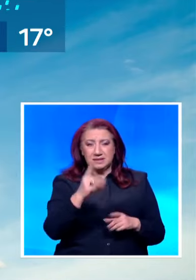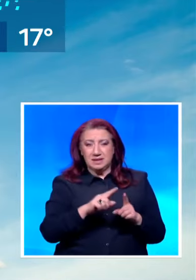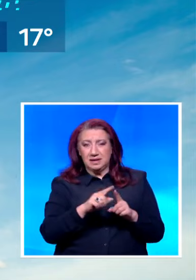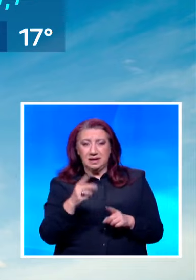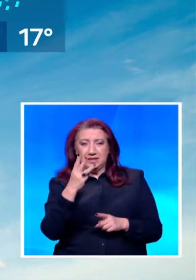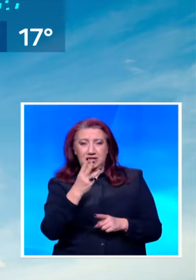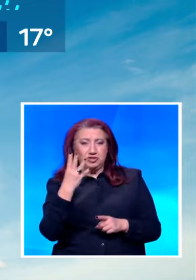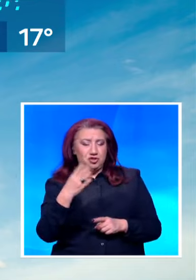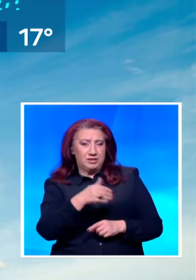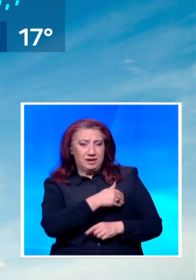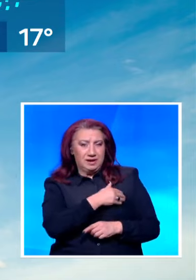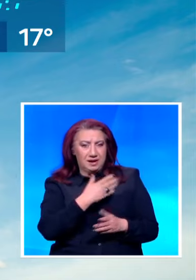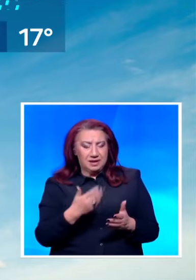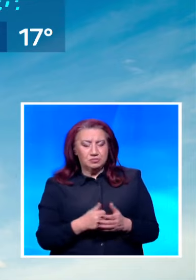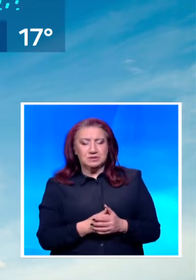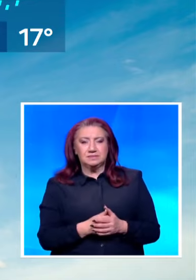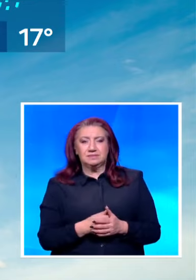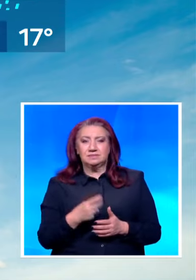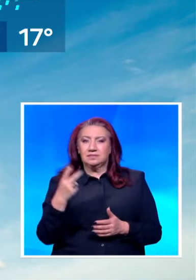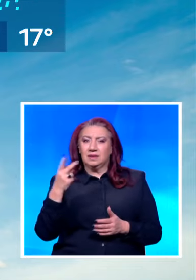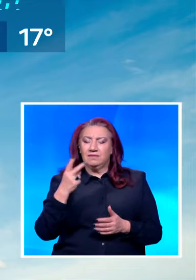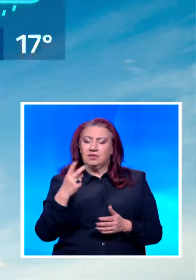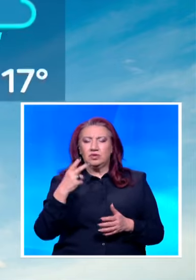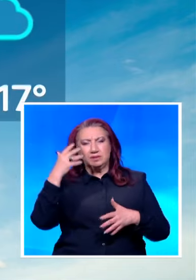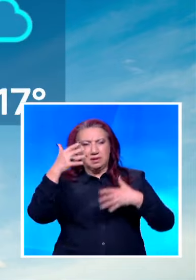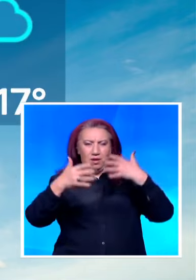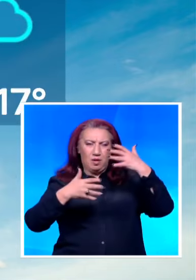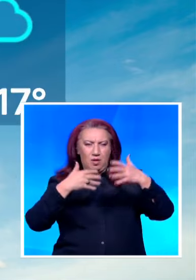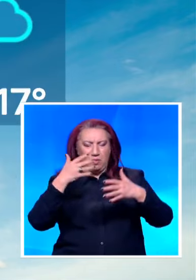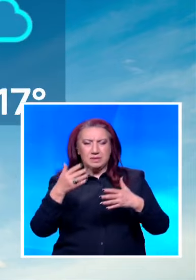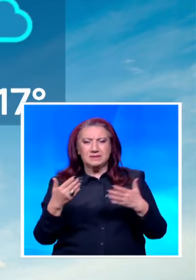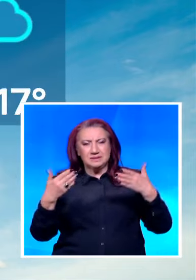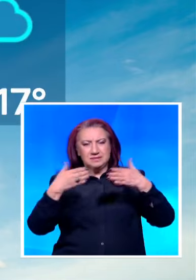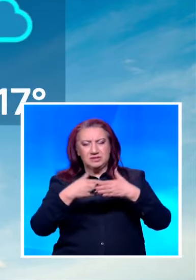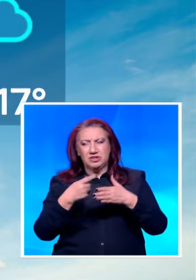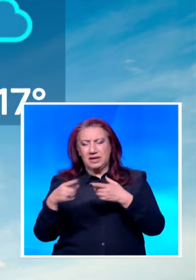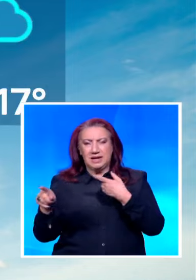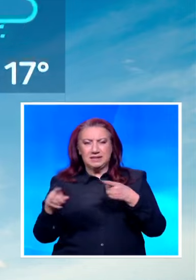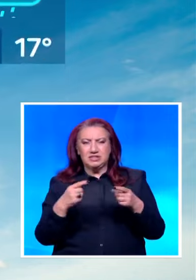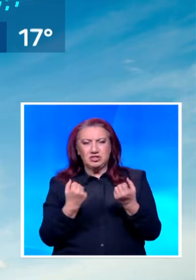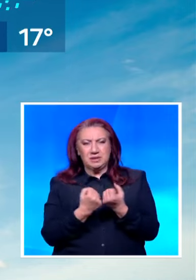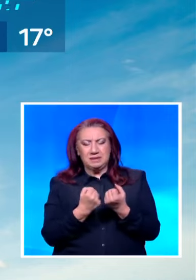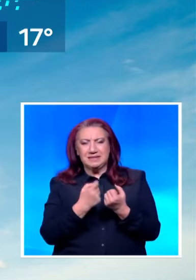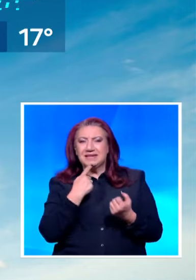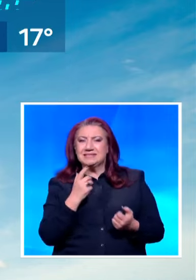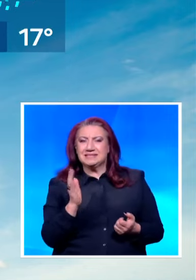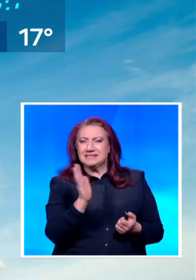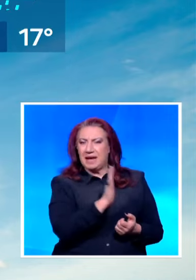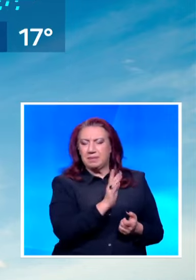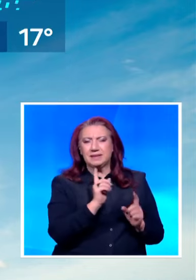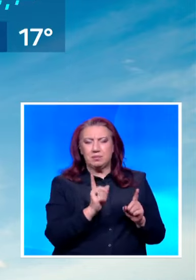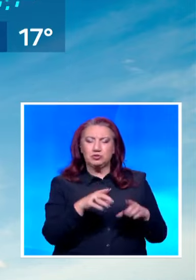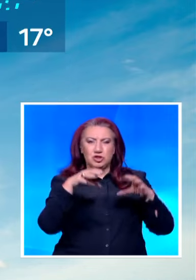в някои населени места във вторник облачността ще се увеличи и привечер на отделни места в крайните западни райони е възможно да